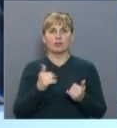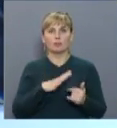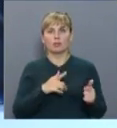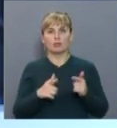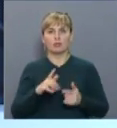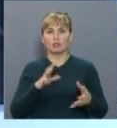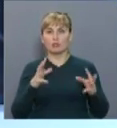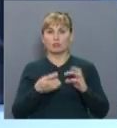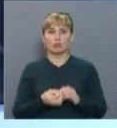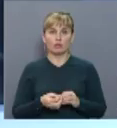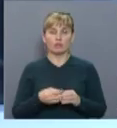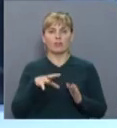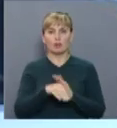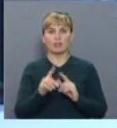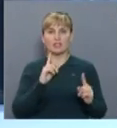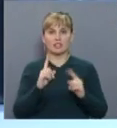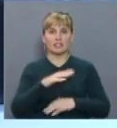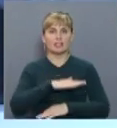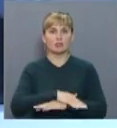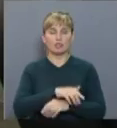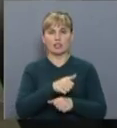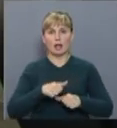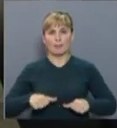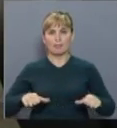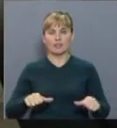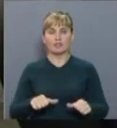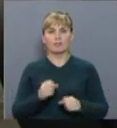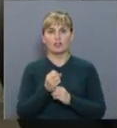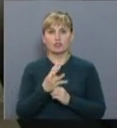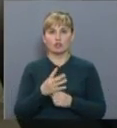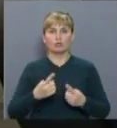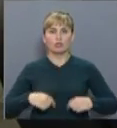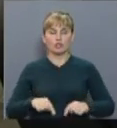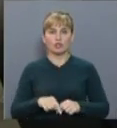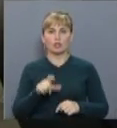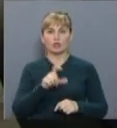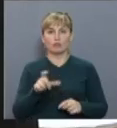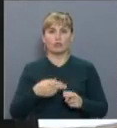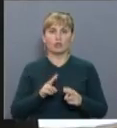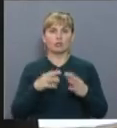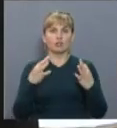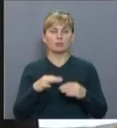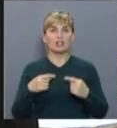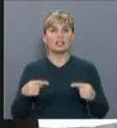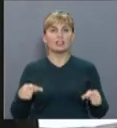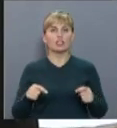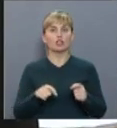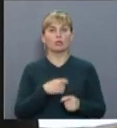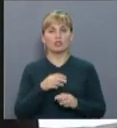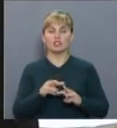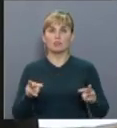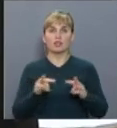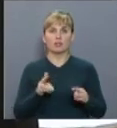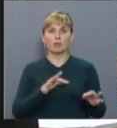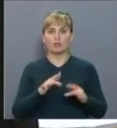подведены промежуточные итоги в рамках заседания дисциплинарной комиссии. В 14 учреждений, сотрудники которых допустили различные нарушения, департаментом